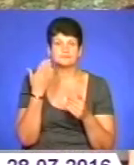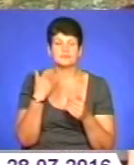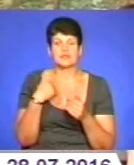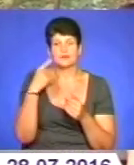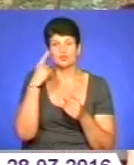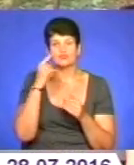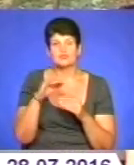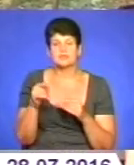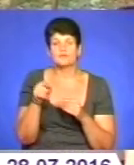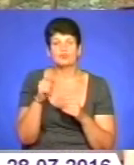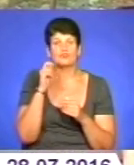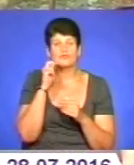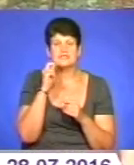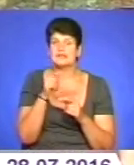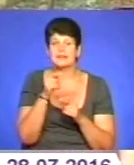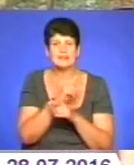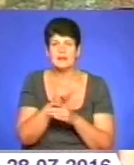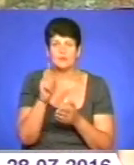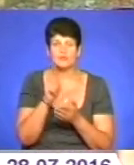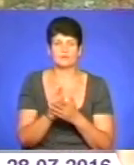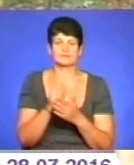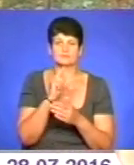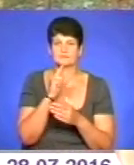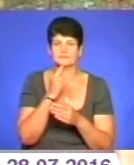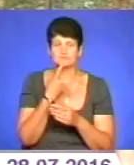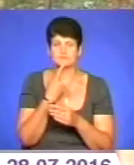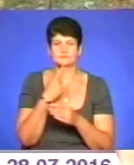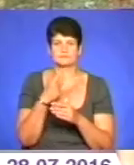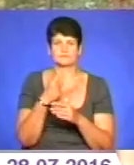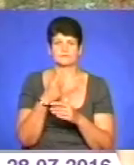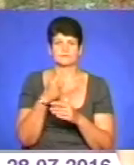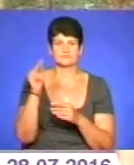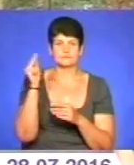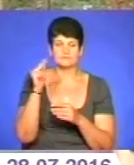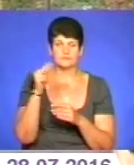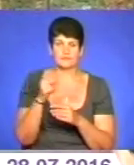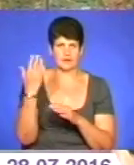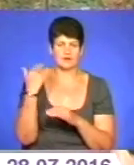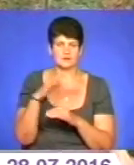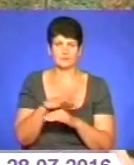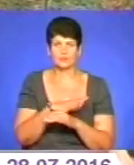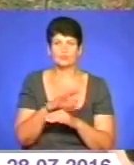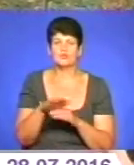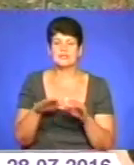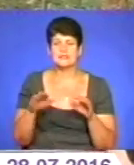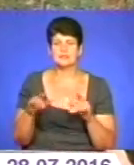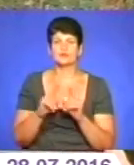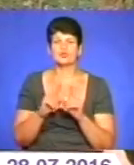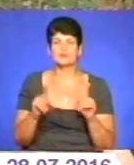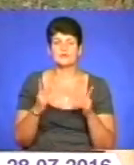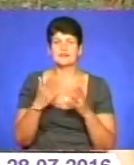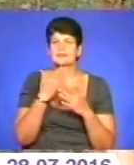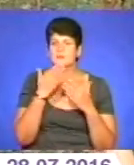діти в такому віці ще не повинні мати такі важкі нагрузки, як вони мали раніше, тому що дітки, особливо які не